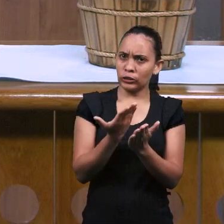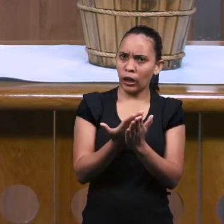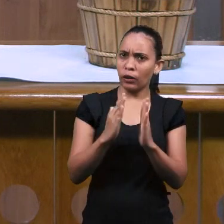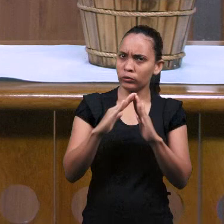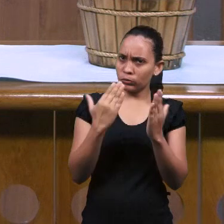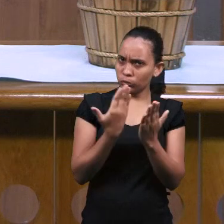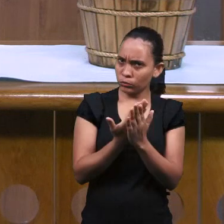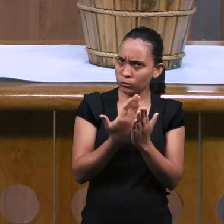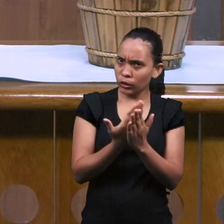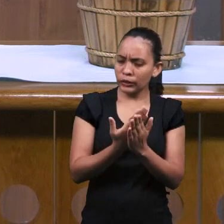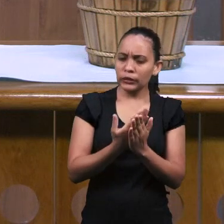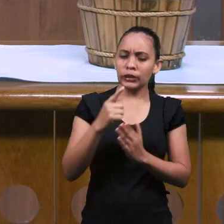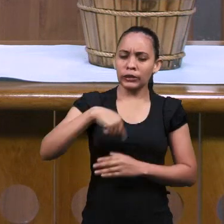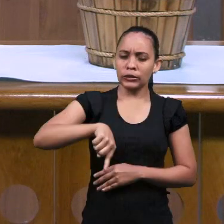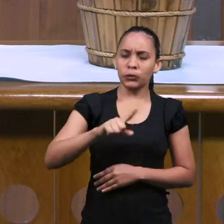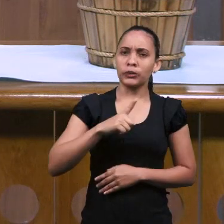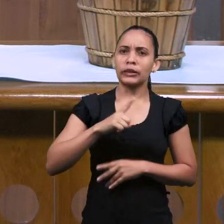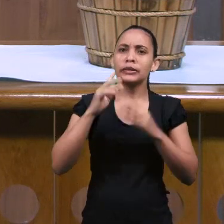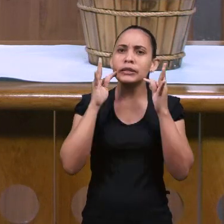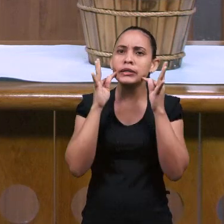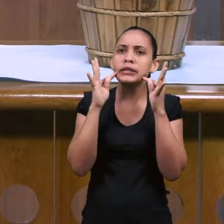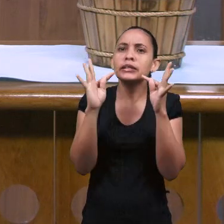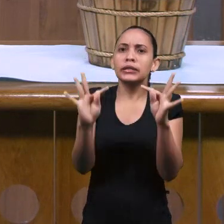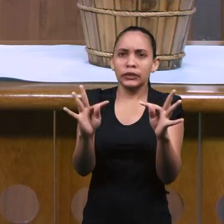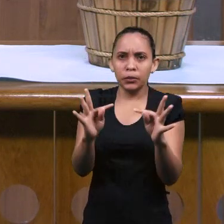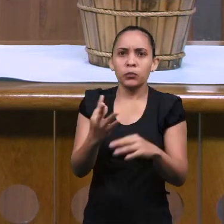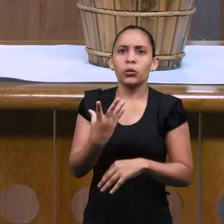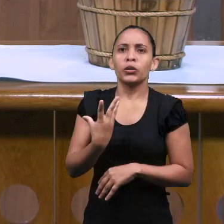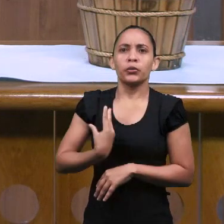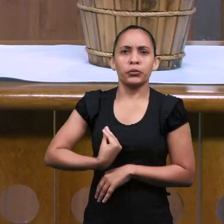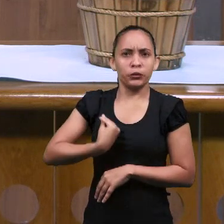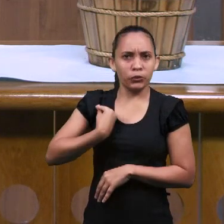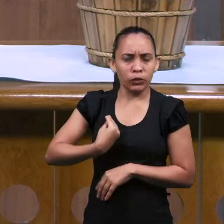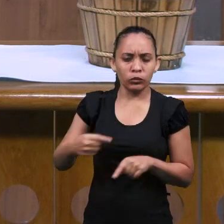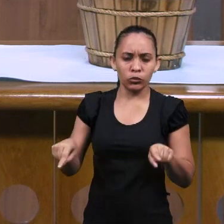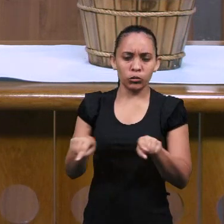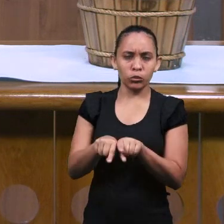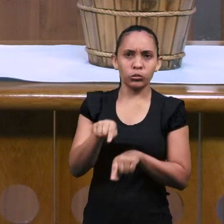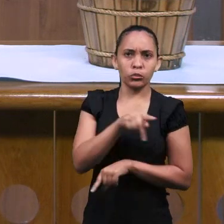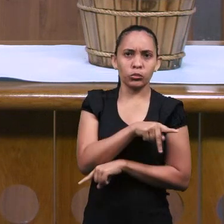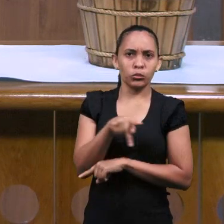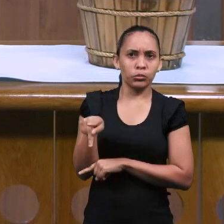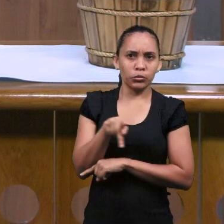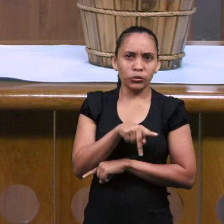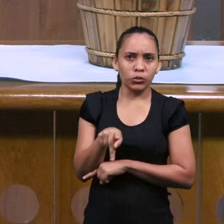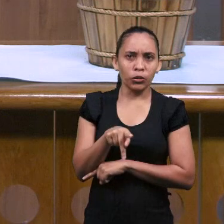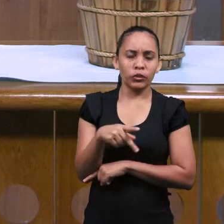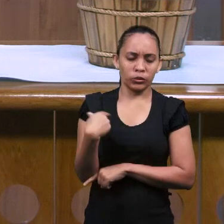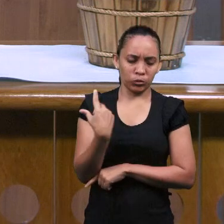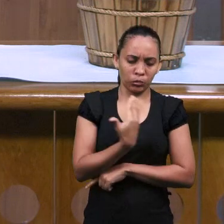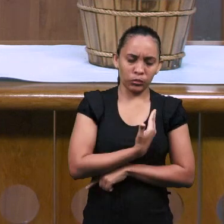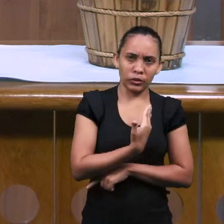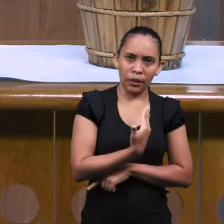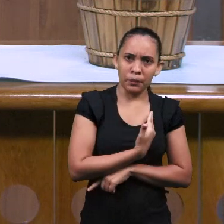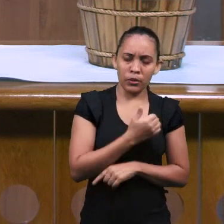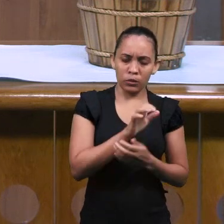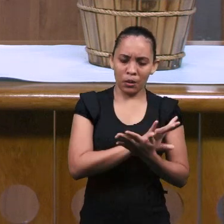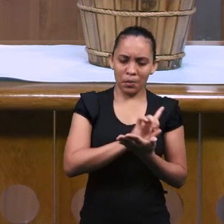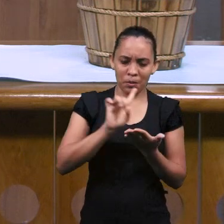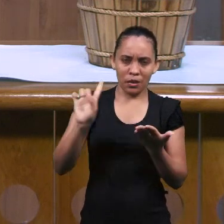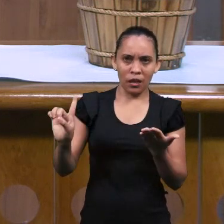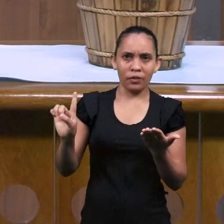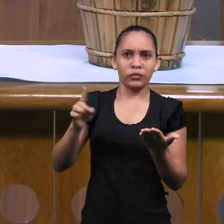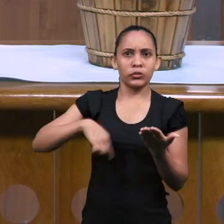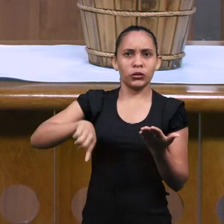vacances, aussi la période des études, qu'ils soient les témoins. Et vivant de ton œuvre avec les collègues, les professeurs, que ton message,